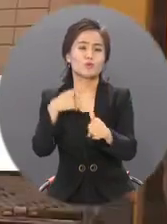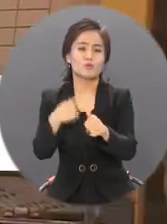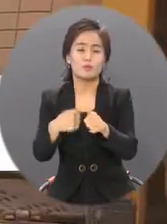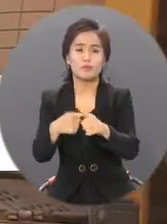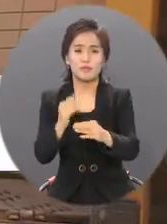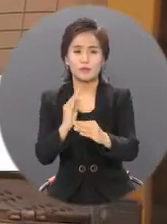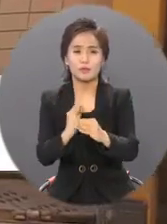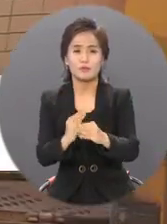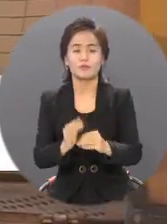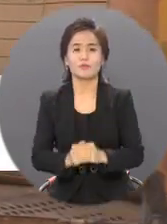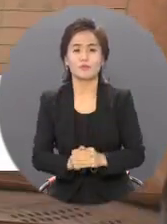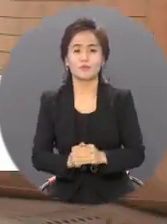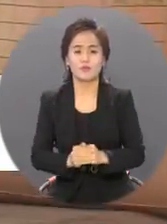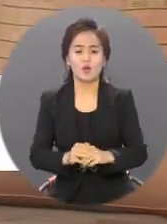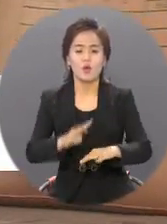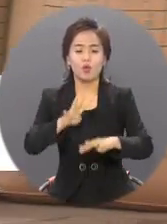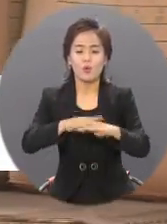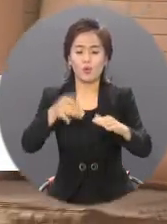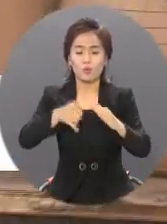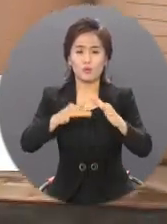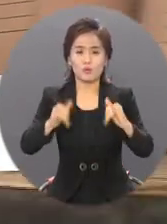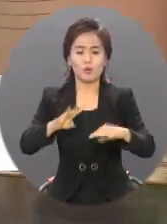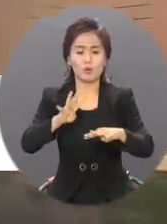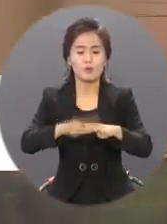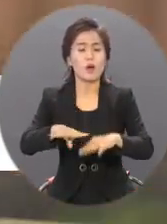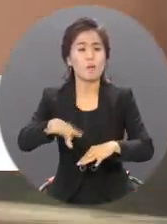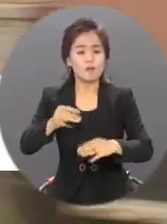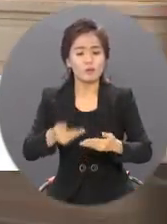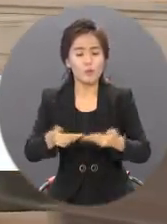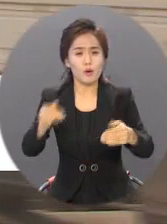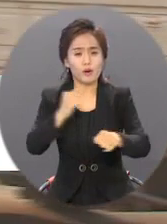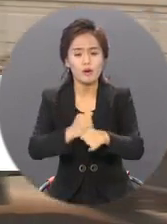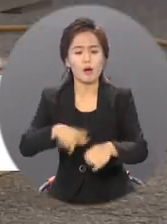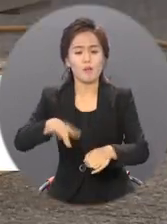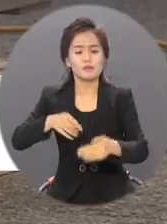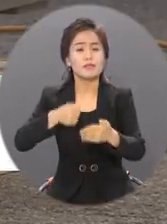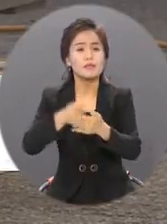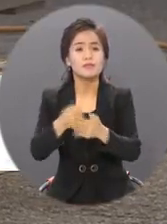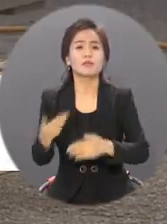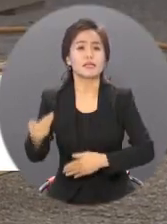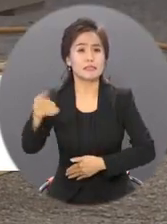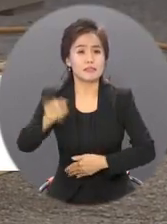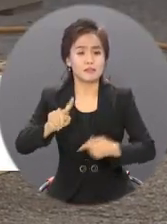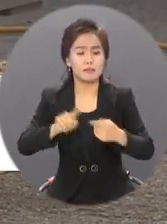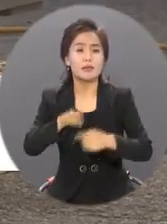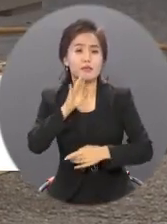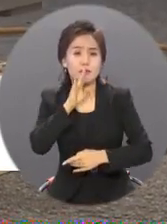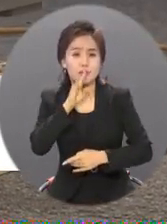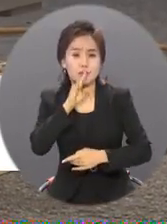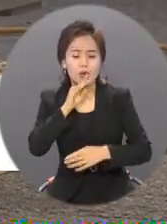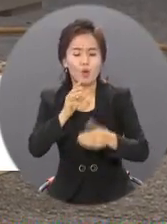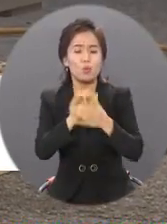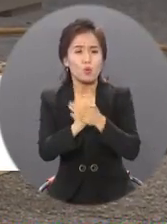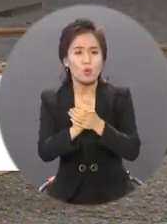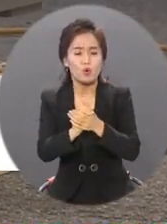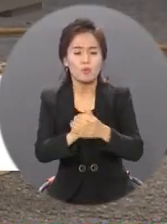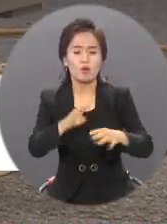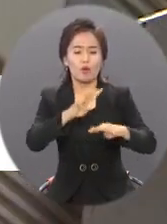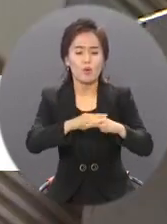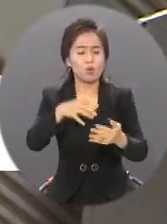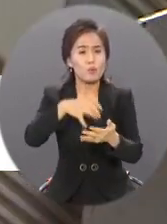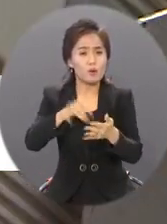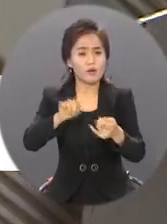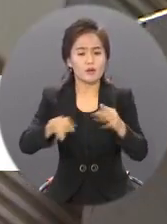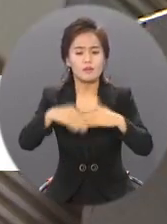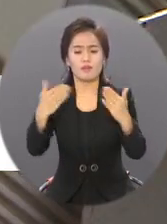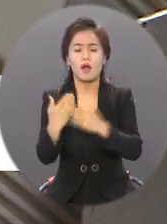있습니다 농이 뇌는 농가 의 우선 배정 하기로 입찰 원칙을 세웠지만 사실상 농협이 농가 물량